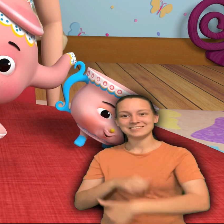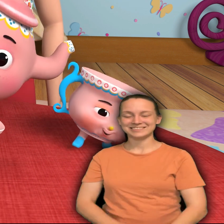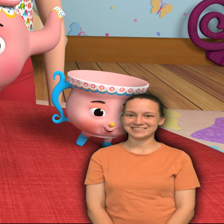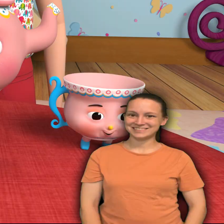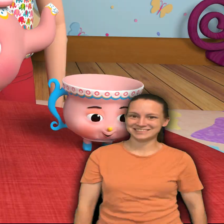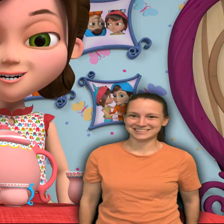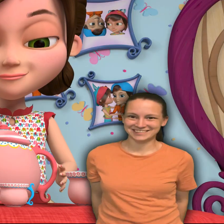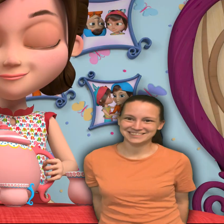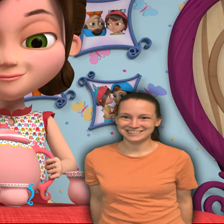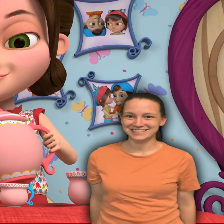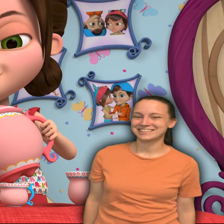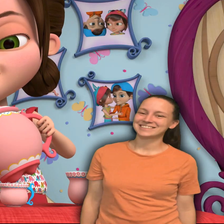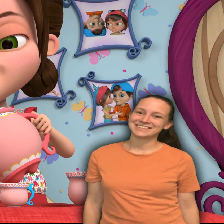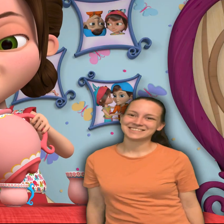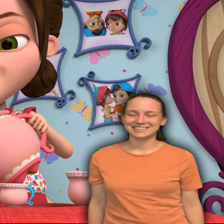вылейте.